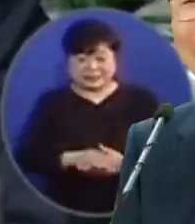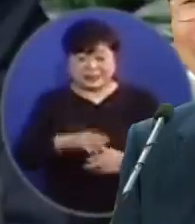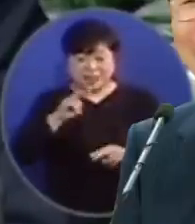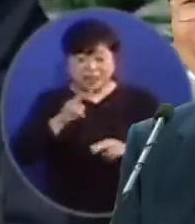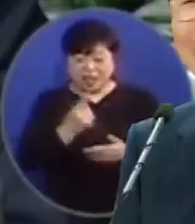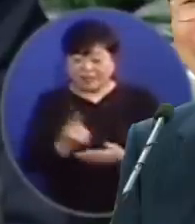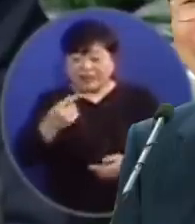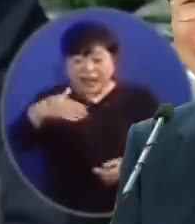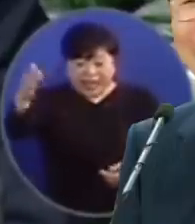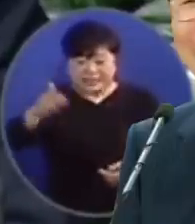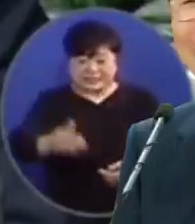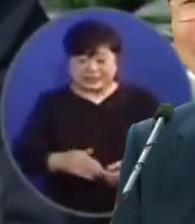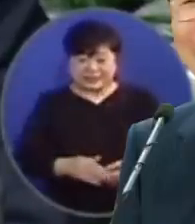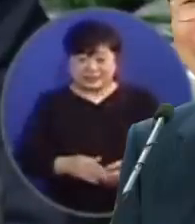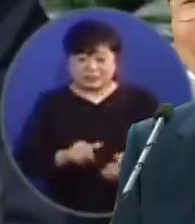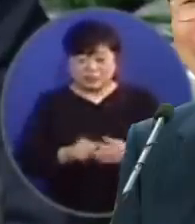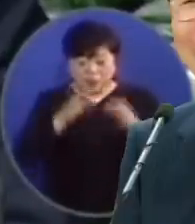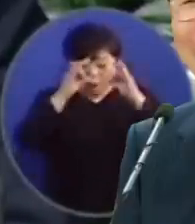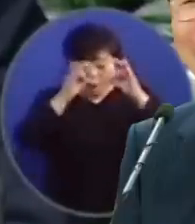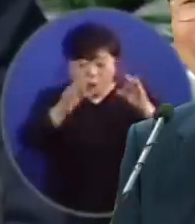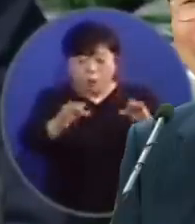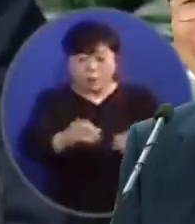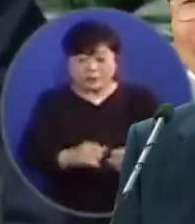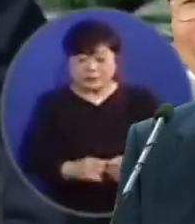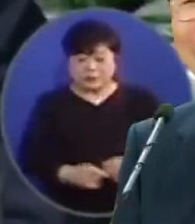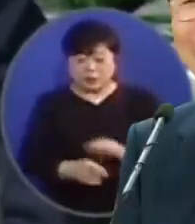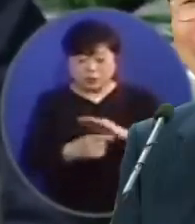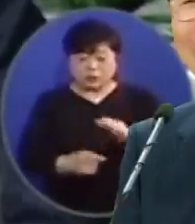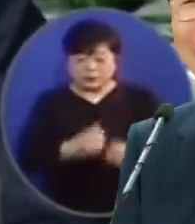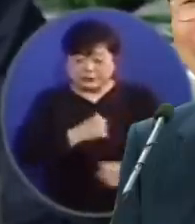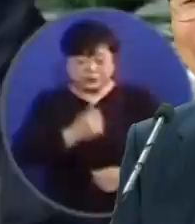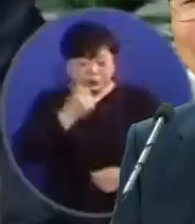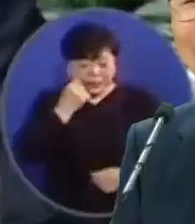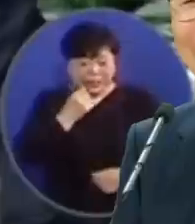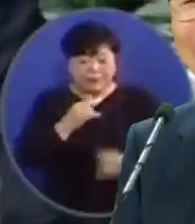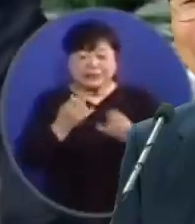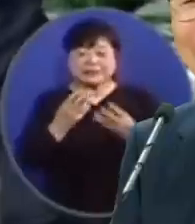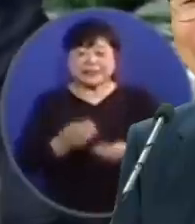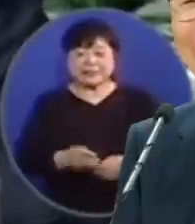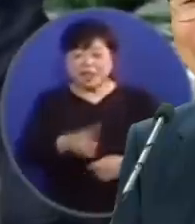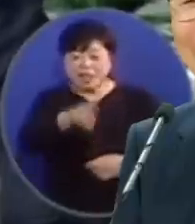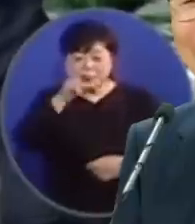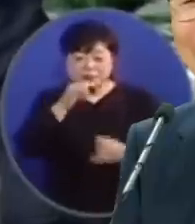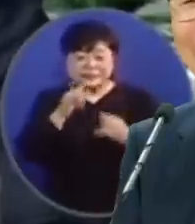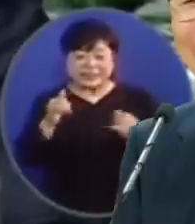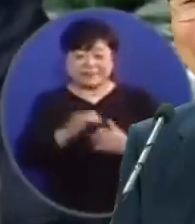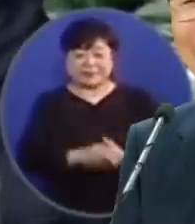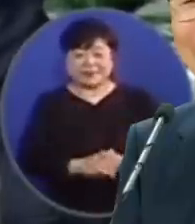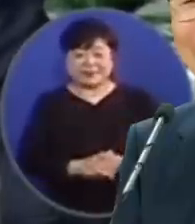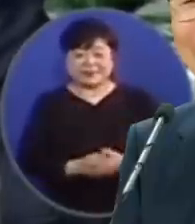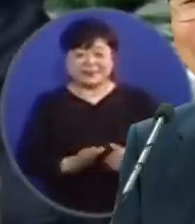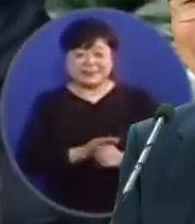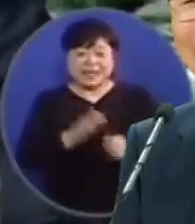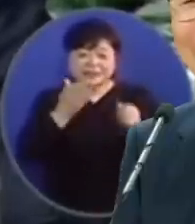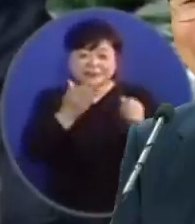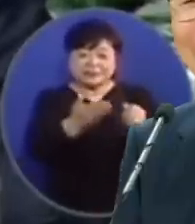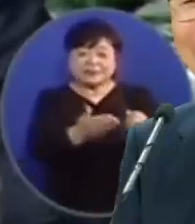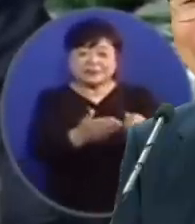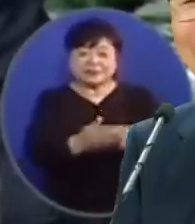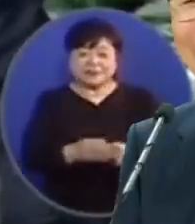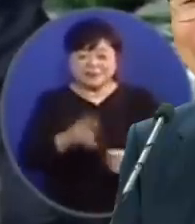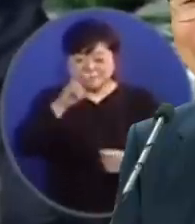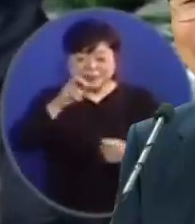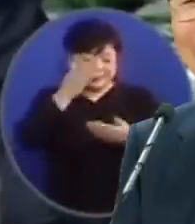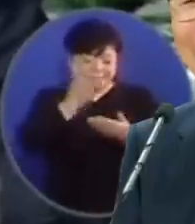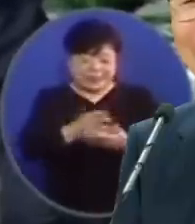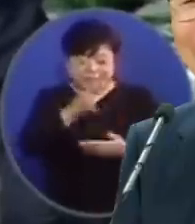떠나라. 그 물건이 눈에 보이지 않게 하라는 것입니다. 많은 사람이 미운 사람을 사랑하려고 안